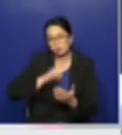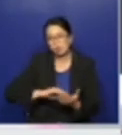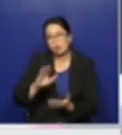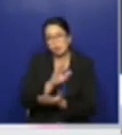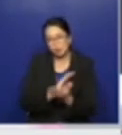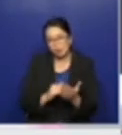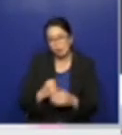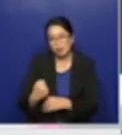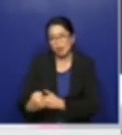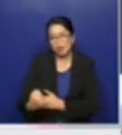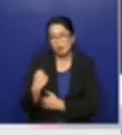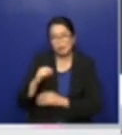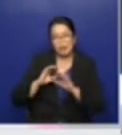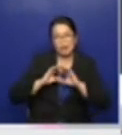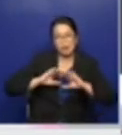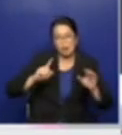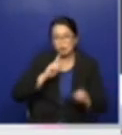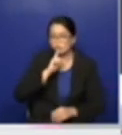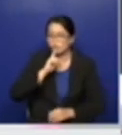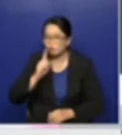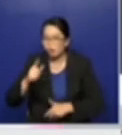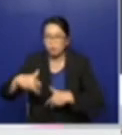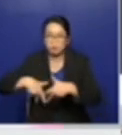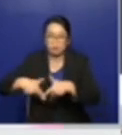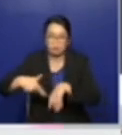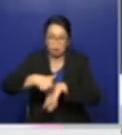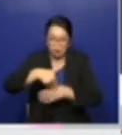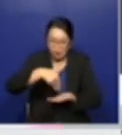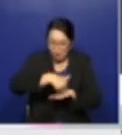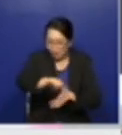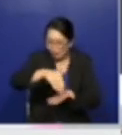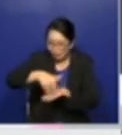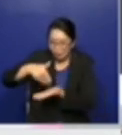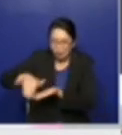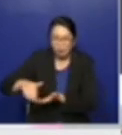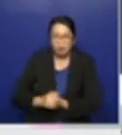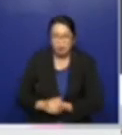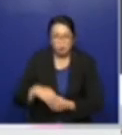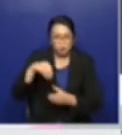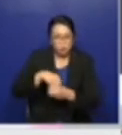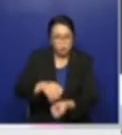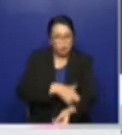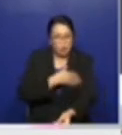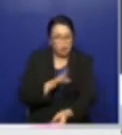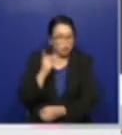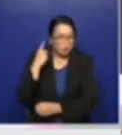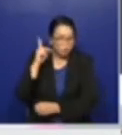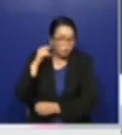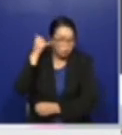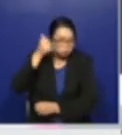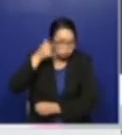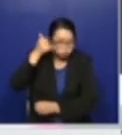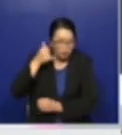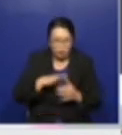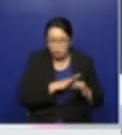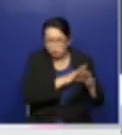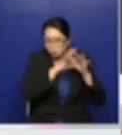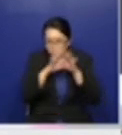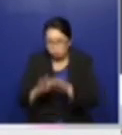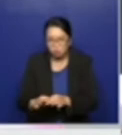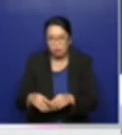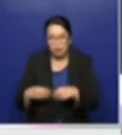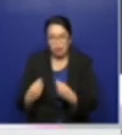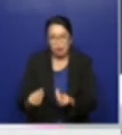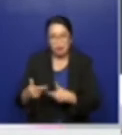นาจรัฐฟ้องประชาชนออกจากที่ของตัวเองอยู่ในปู่ย่าตายายเขามอบให้ท่านไม่มีวิธีพิสูจน์เลยเหรอที่จะ